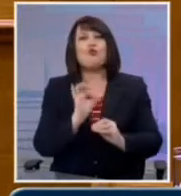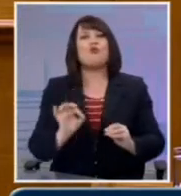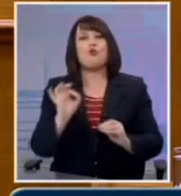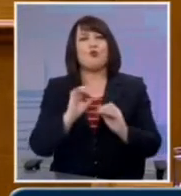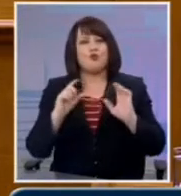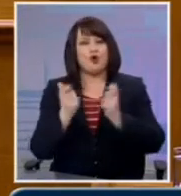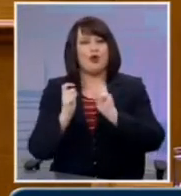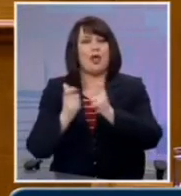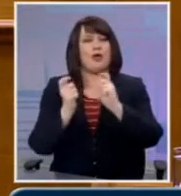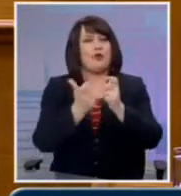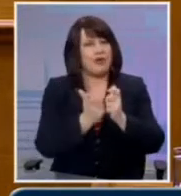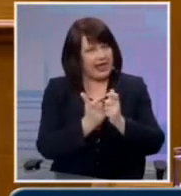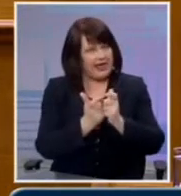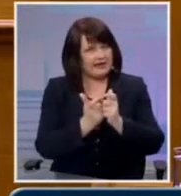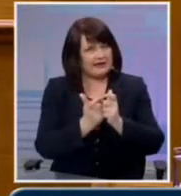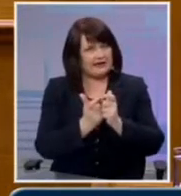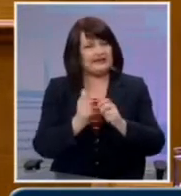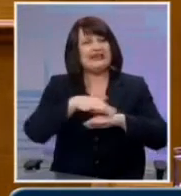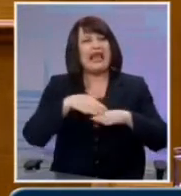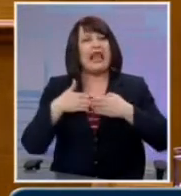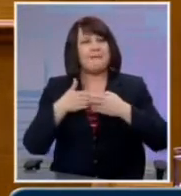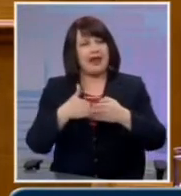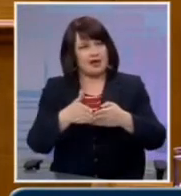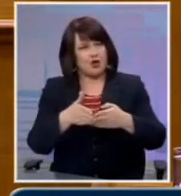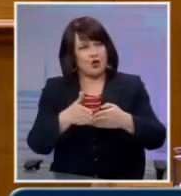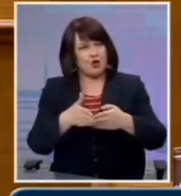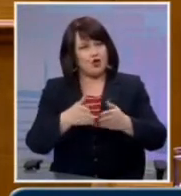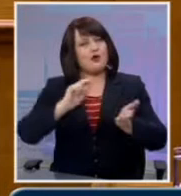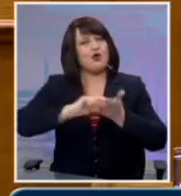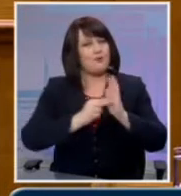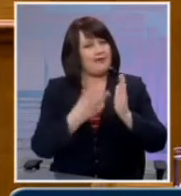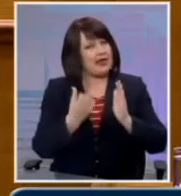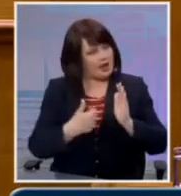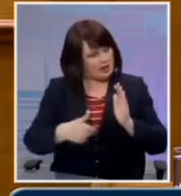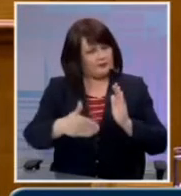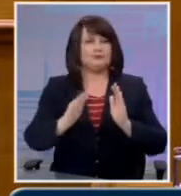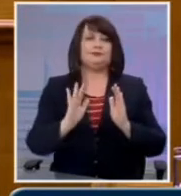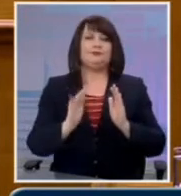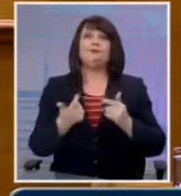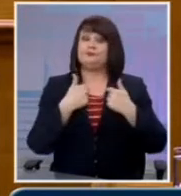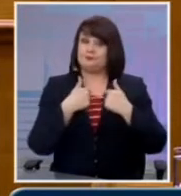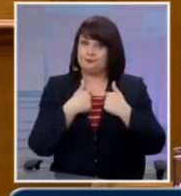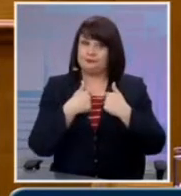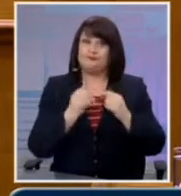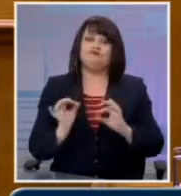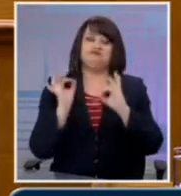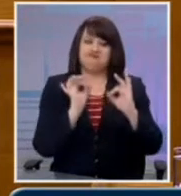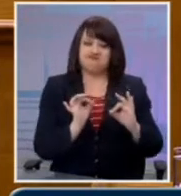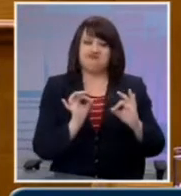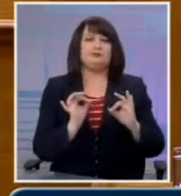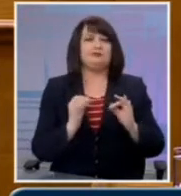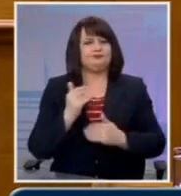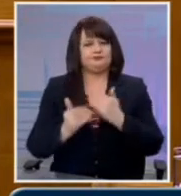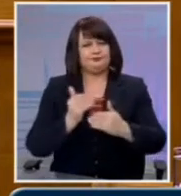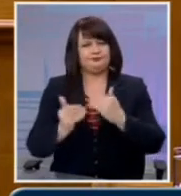οικογενειακό προϋπολογισμό των στελεχών του λιμενικού σώματος θα εξοικονομηθούν χρήματα. Είμαστε ακριβώς μέσα σε